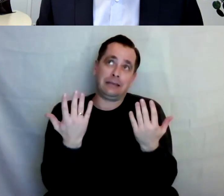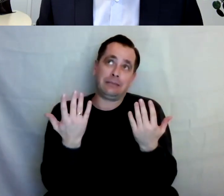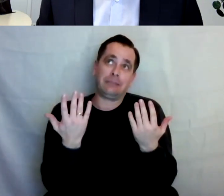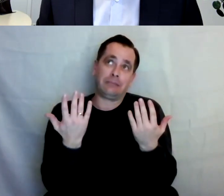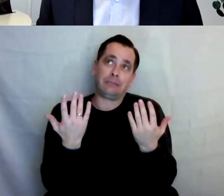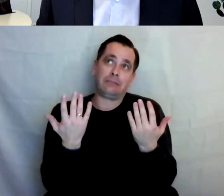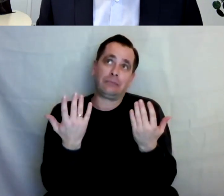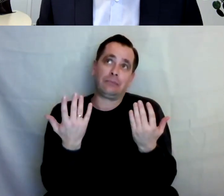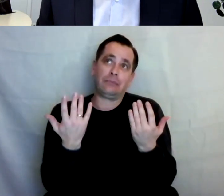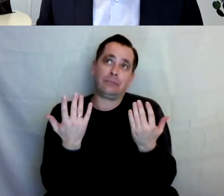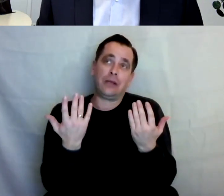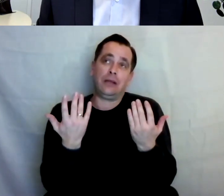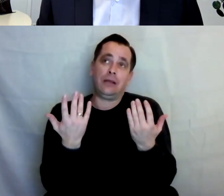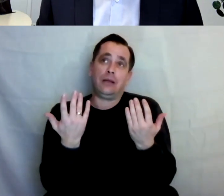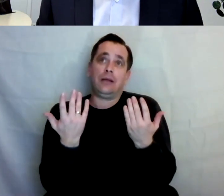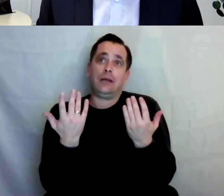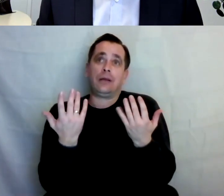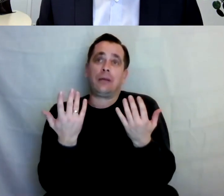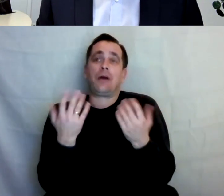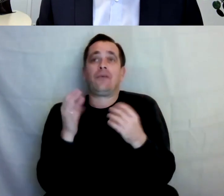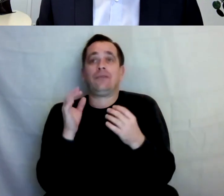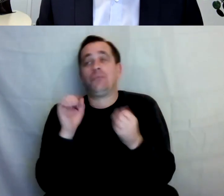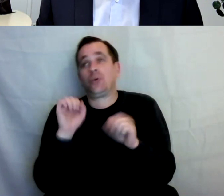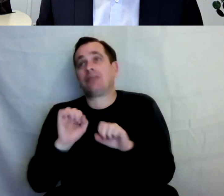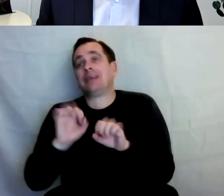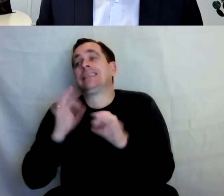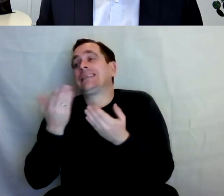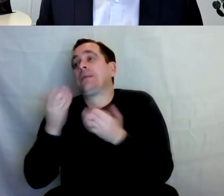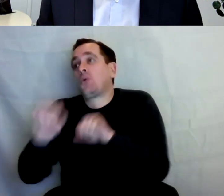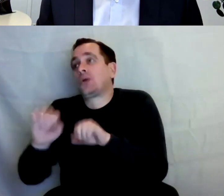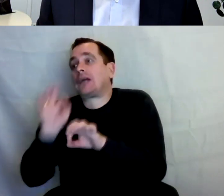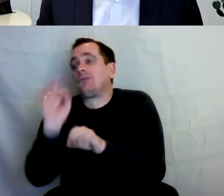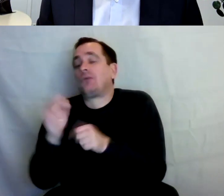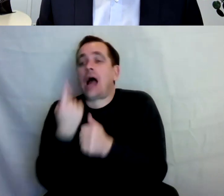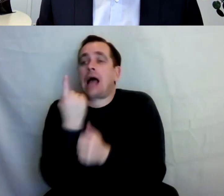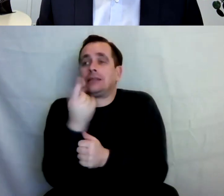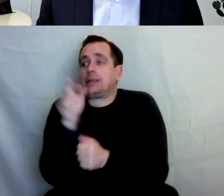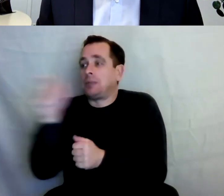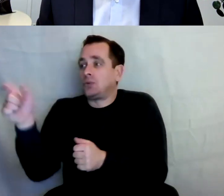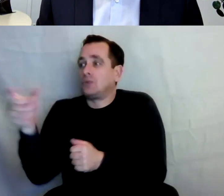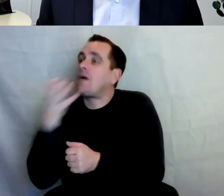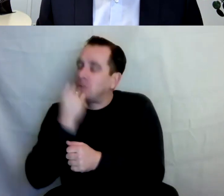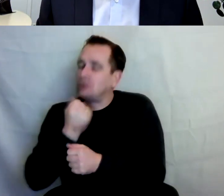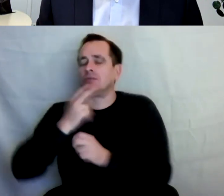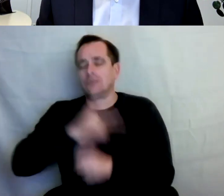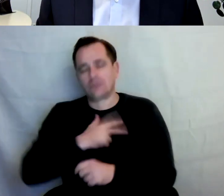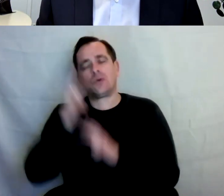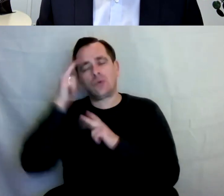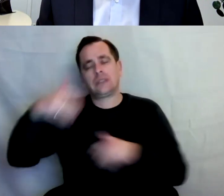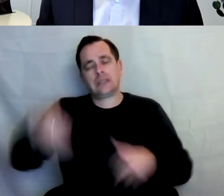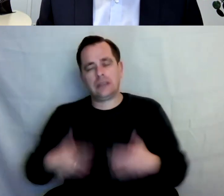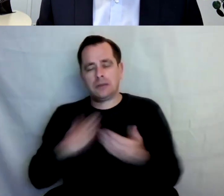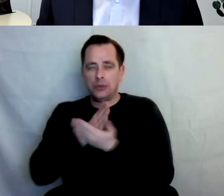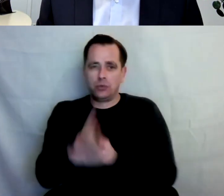eine Möglichkeit für die, die wirklich in Präsenz da sein wollen. Online-Aspekte ersetzen das nicht, das ist klar. Auf der anderen Seite muss ich sagen, ich habe